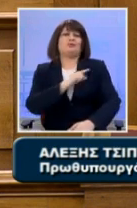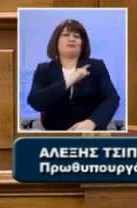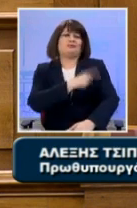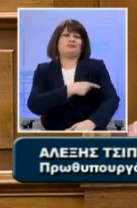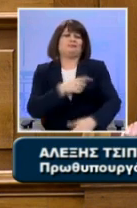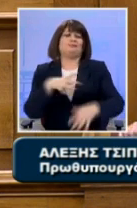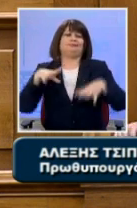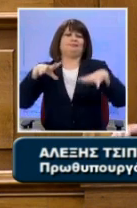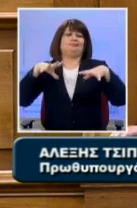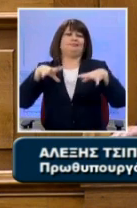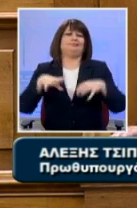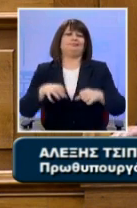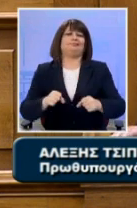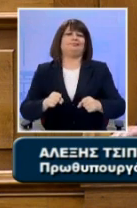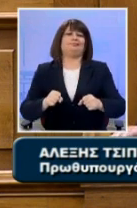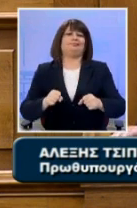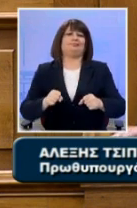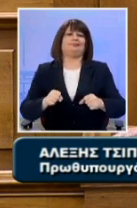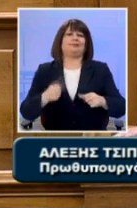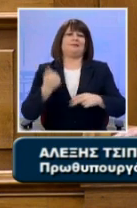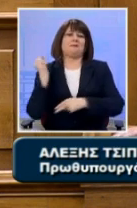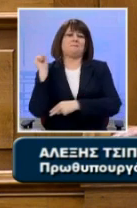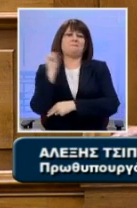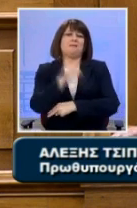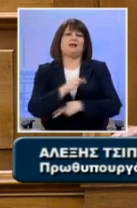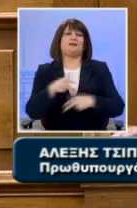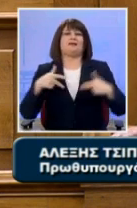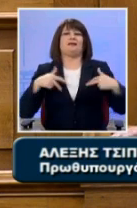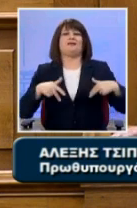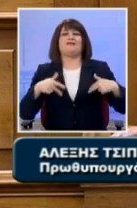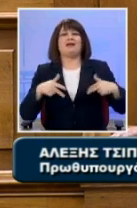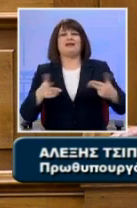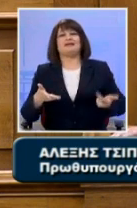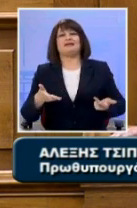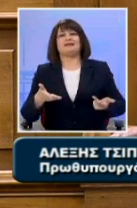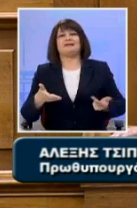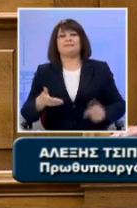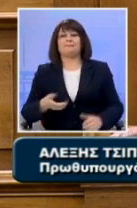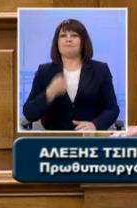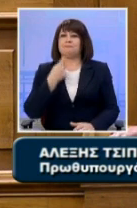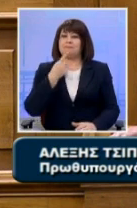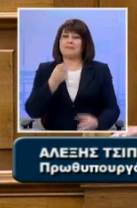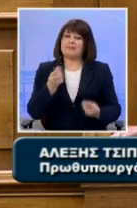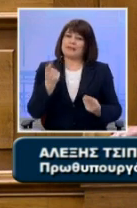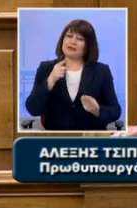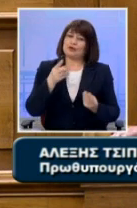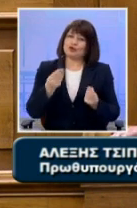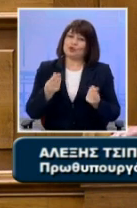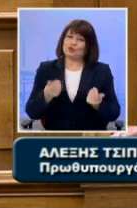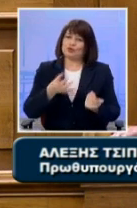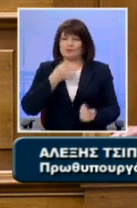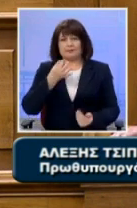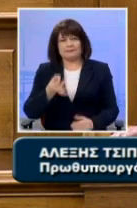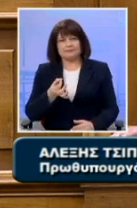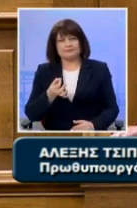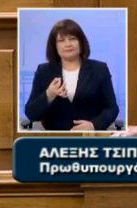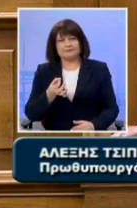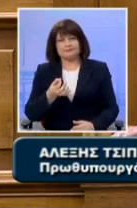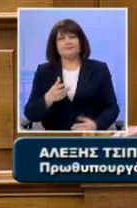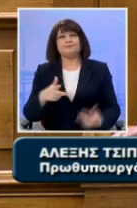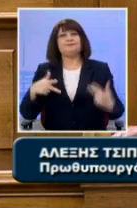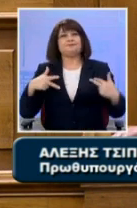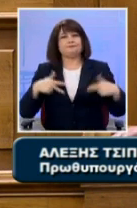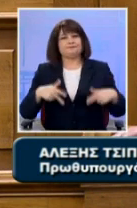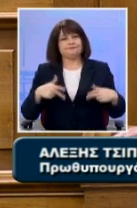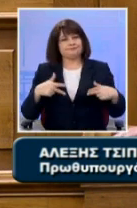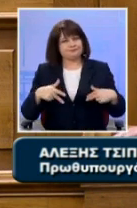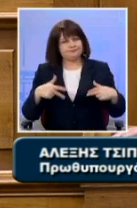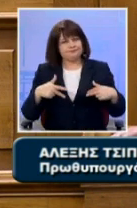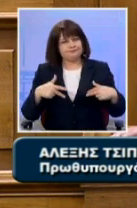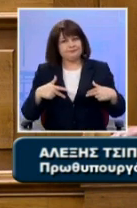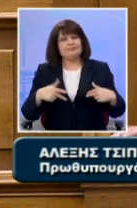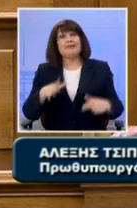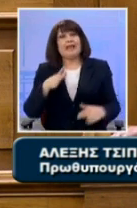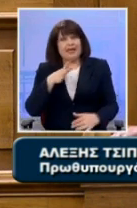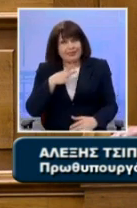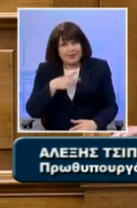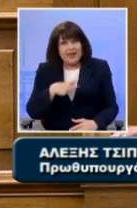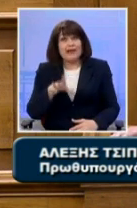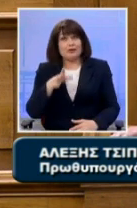ότι οι ίδιες οι κυβερνήσεις. Ή, για να το πω καλύτερα, ότι οι κυβερνήσεις μπορεί να είχαν την